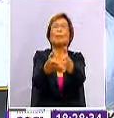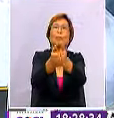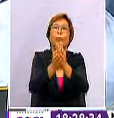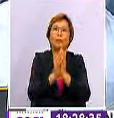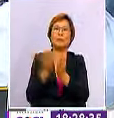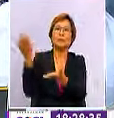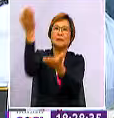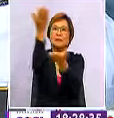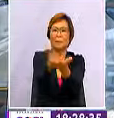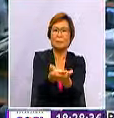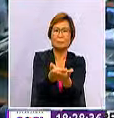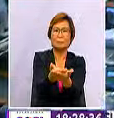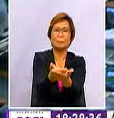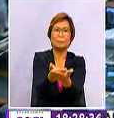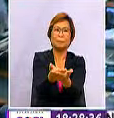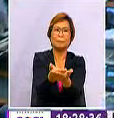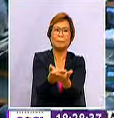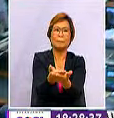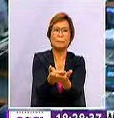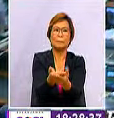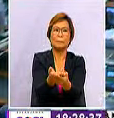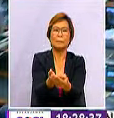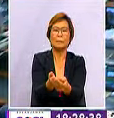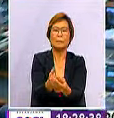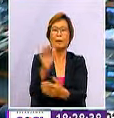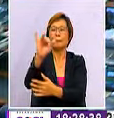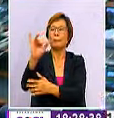mohon mencadangkan. Terima kasih Yang Bawa Menteri.